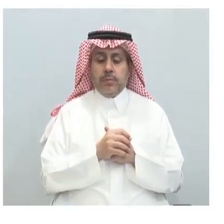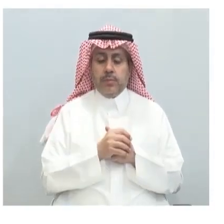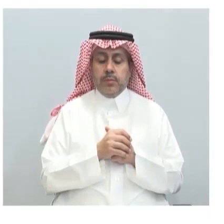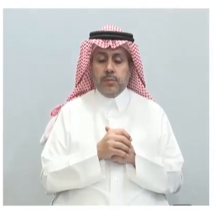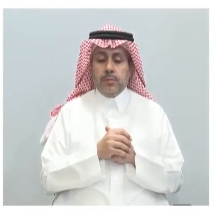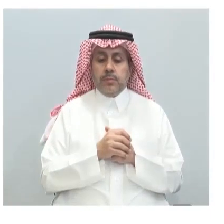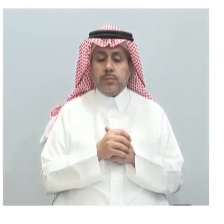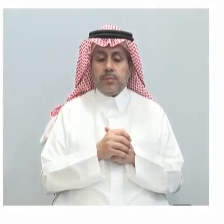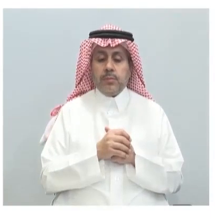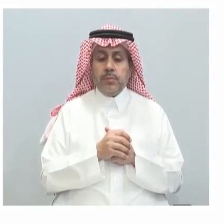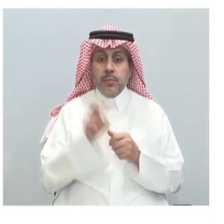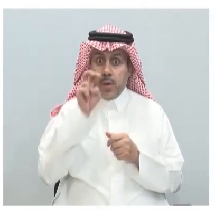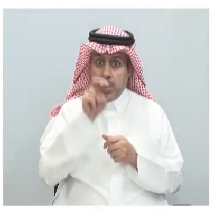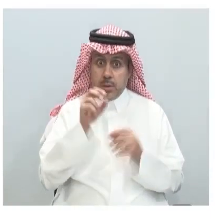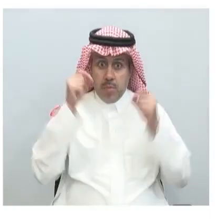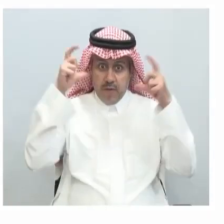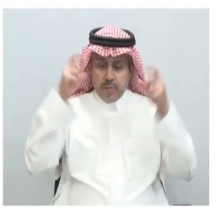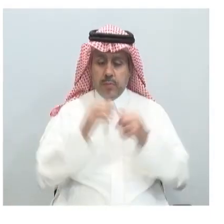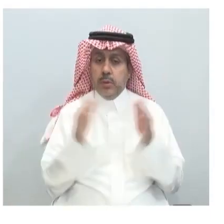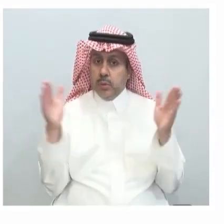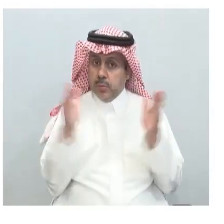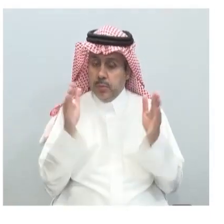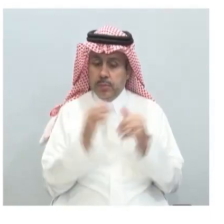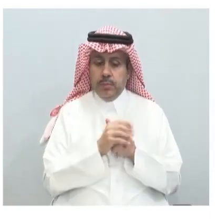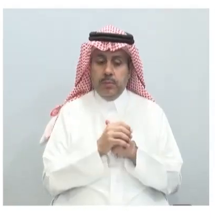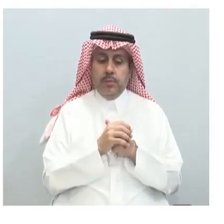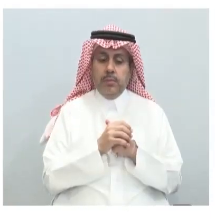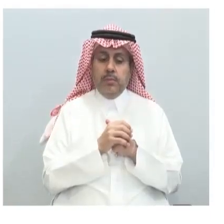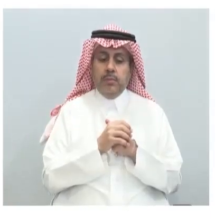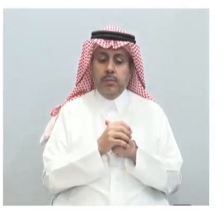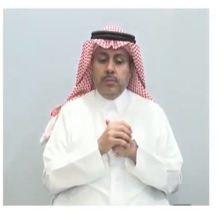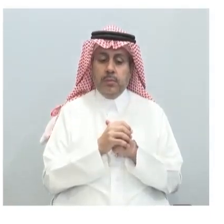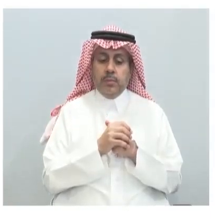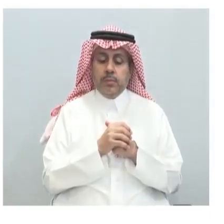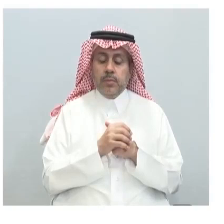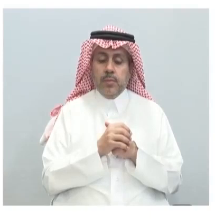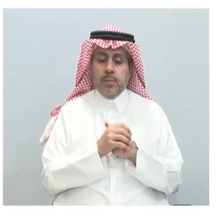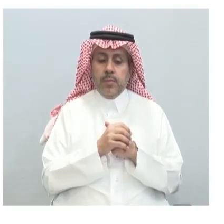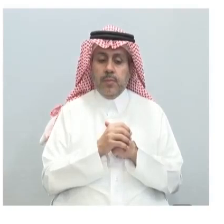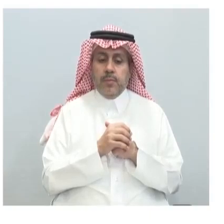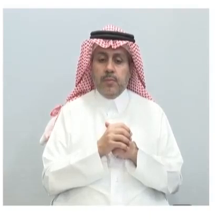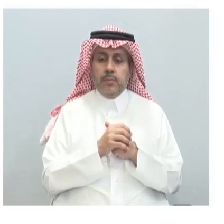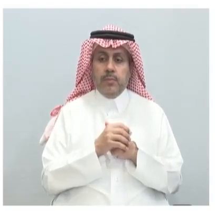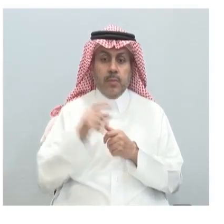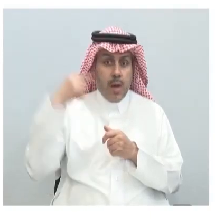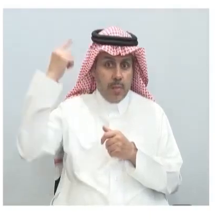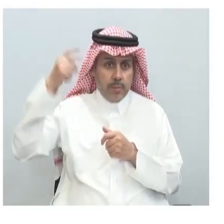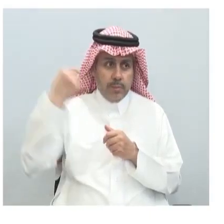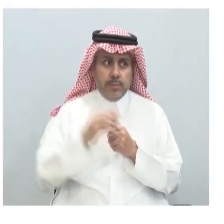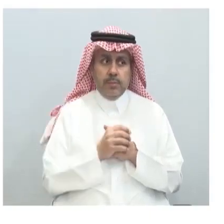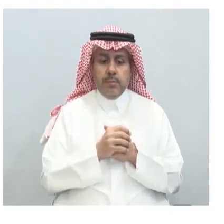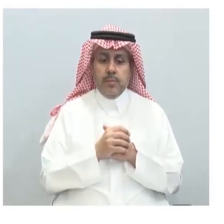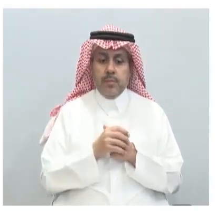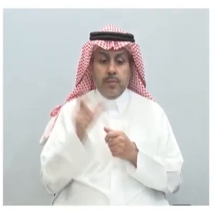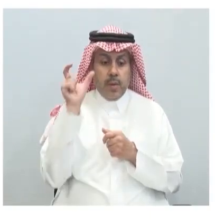اخرى ركز معي حتى تحدد تحدد كيف هو التفاعل لاحظ معي هنا